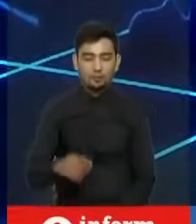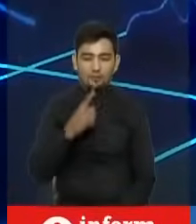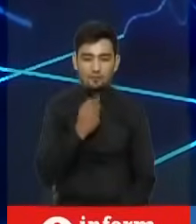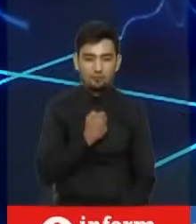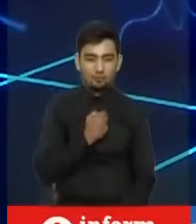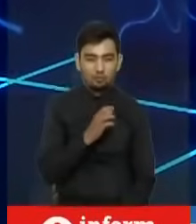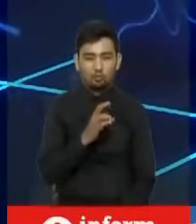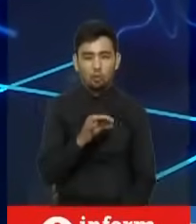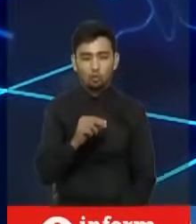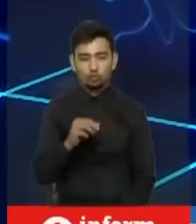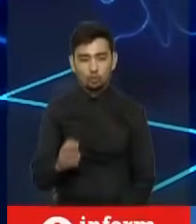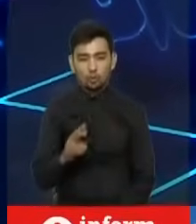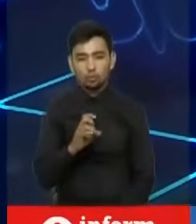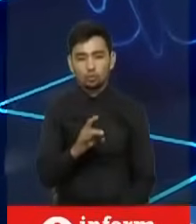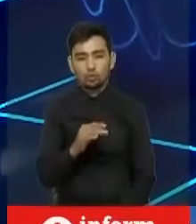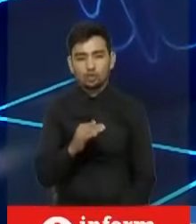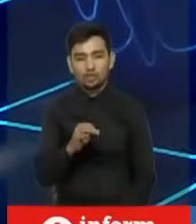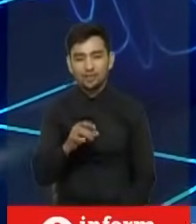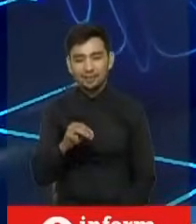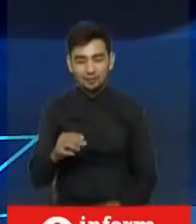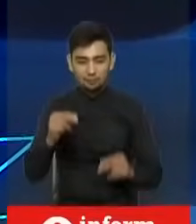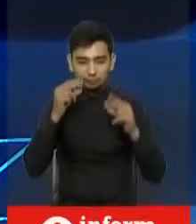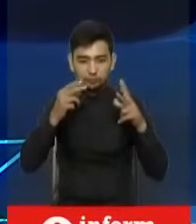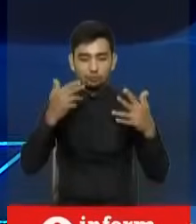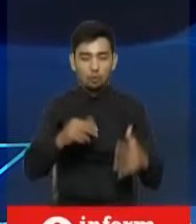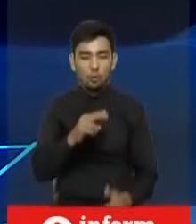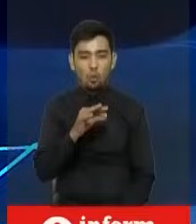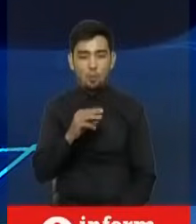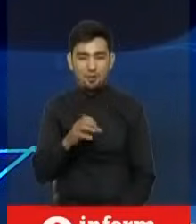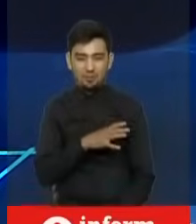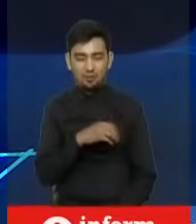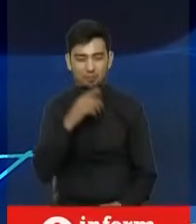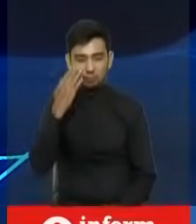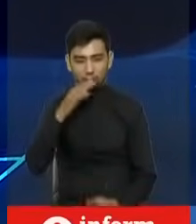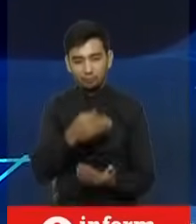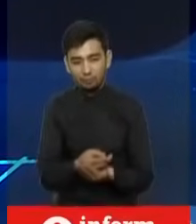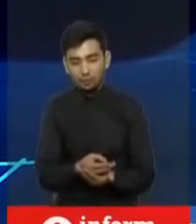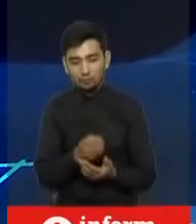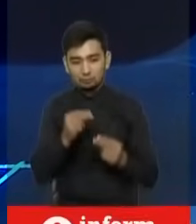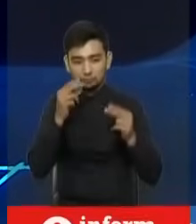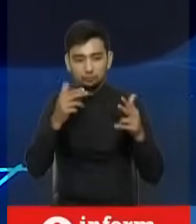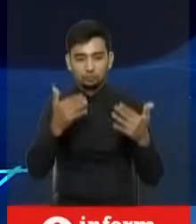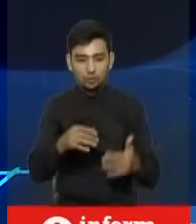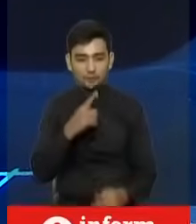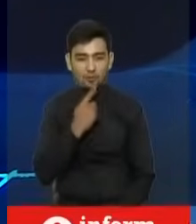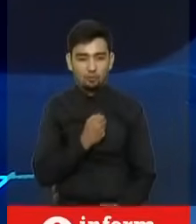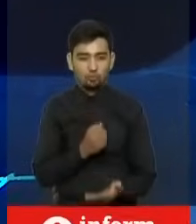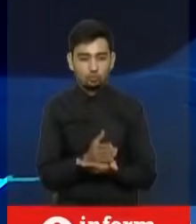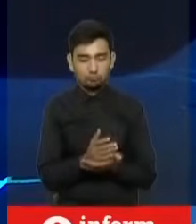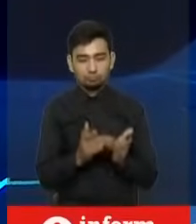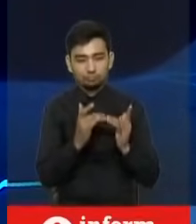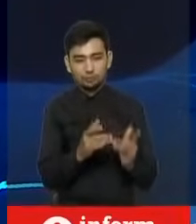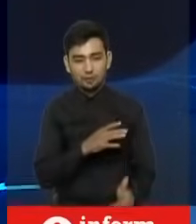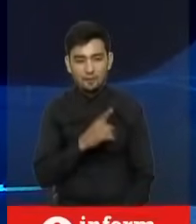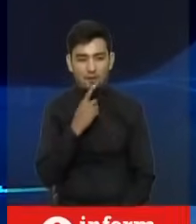Солдат-срочник Нуржигит Абдельпатта вышел из комы. Об этом сообщили его родители. Ранее военнослужащего госпитализировали из